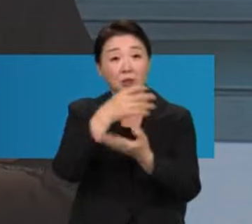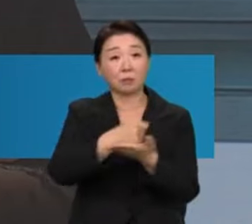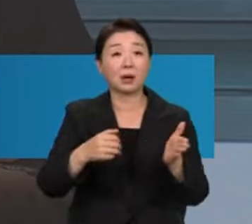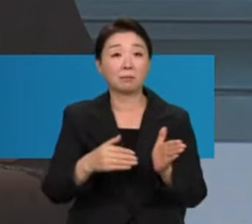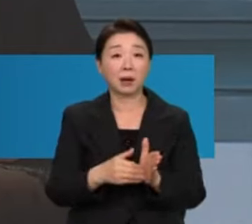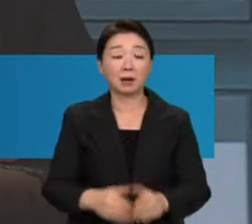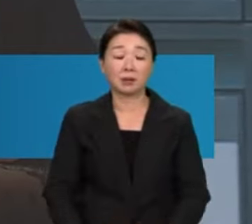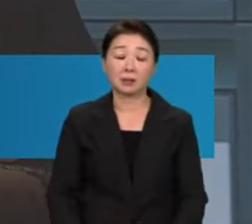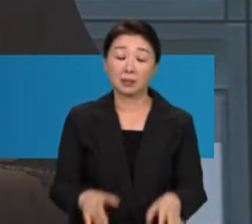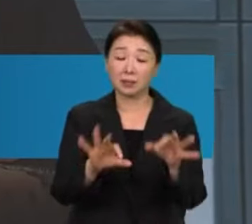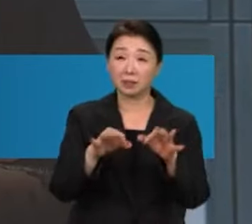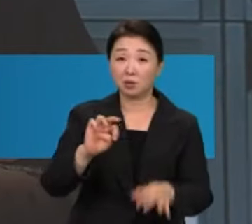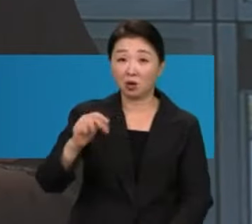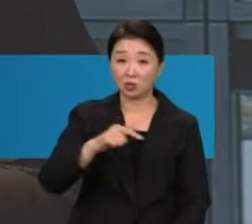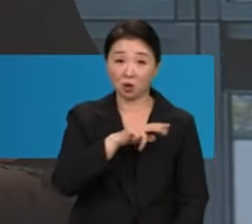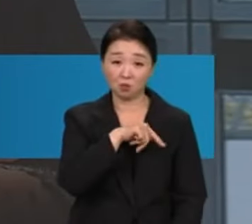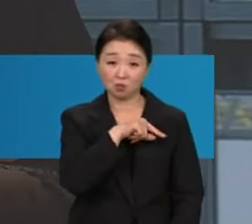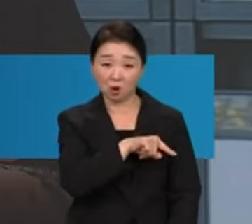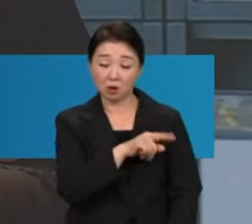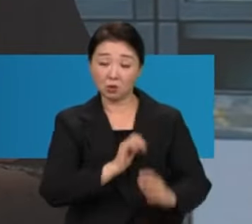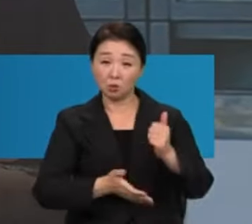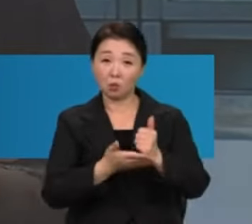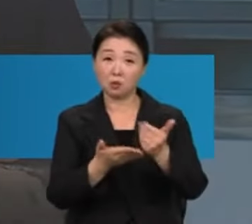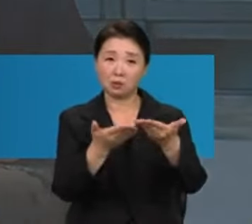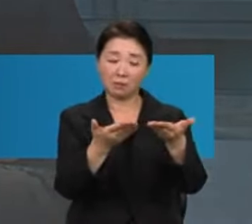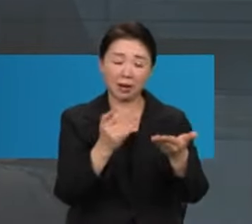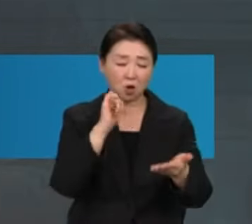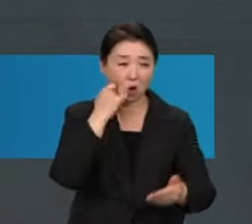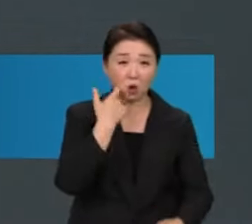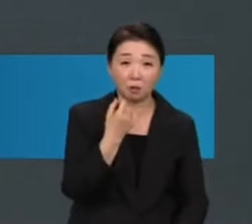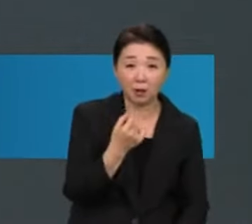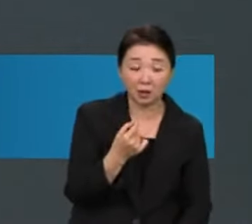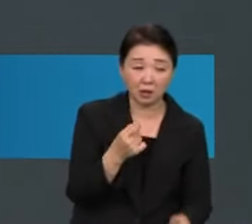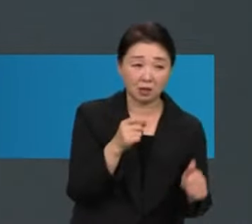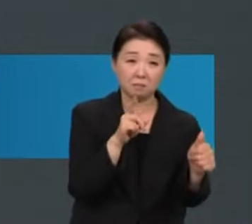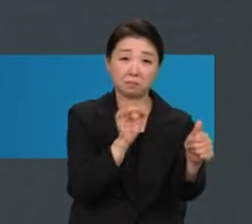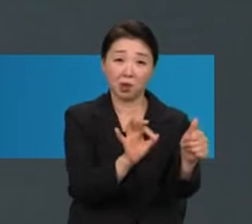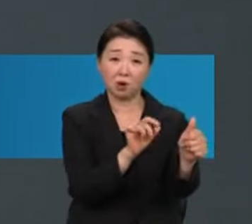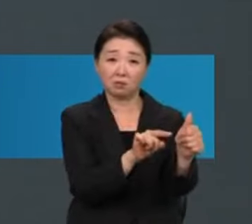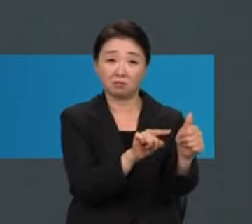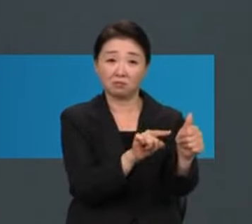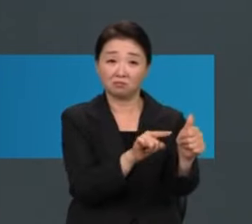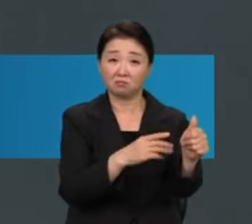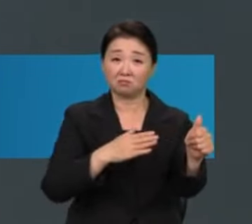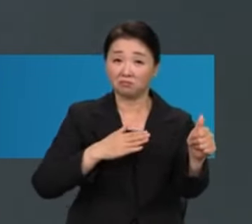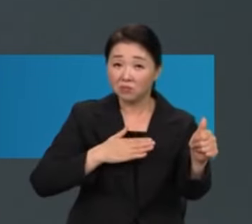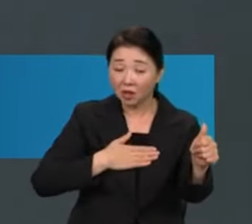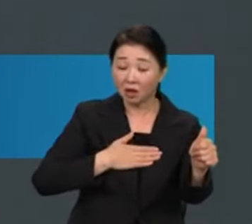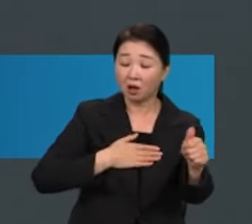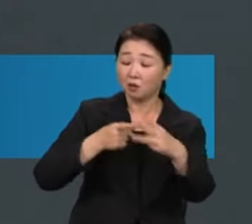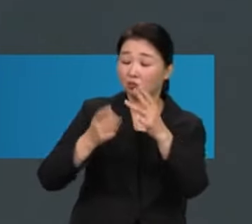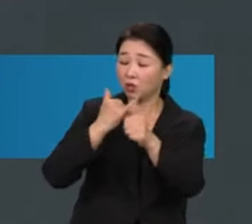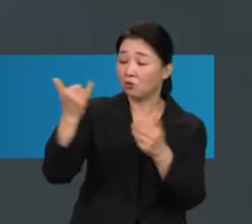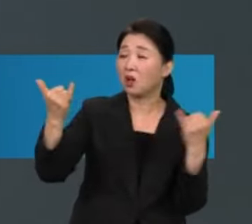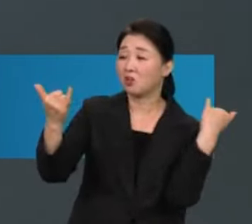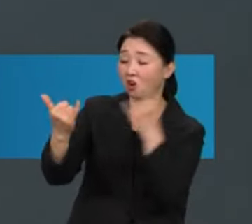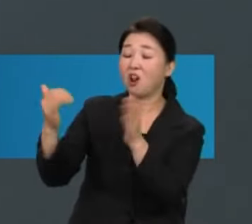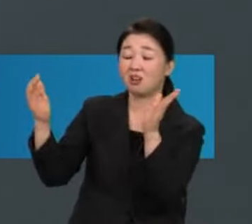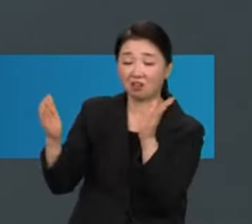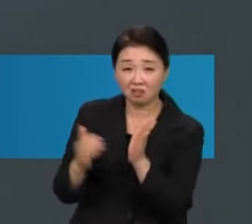확보했습니다 김영전 의원이 공천받기 어려워지자 태균 씨가 내가 여사한테 연락했다